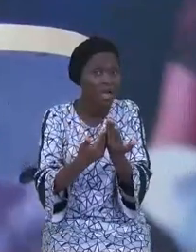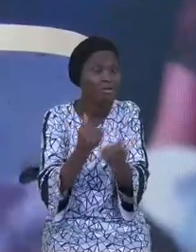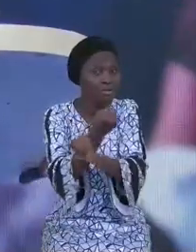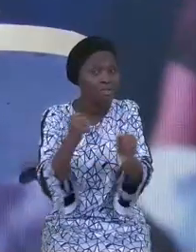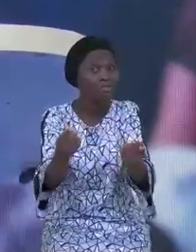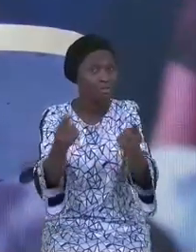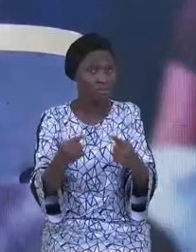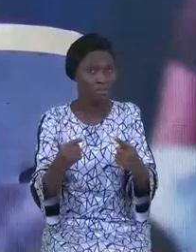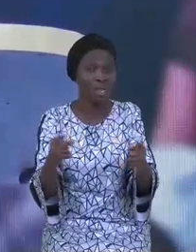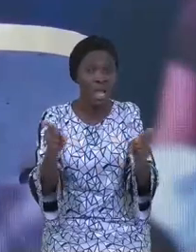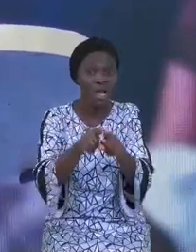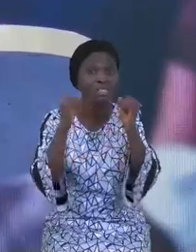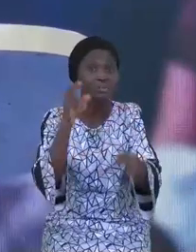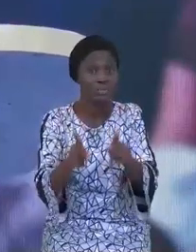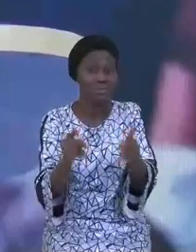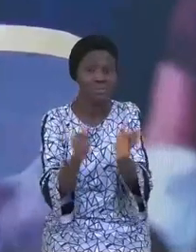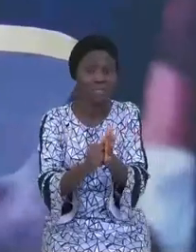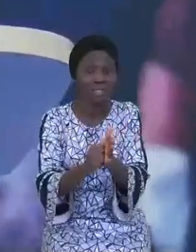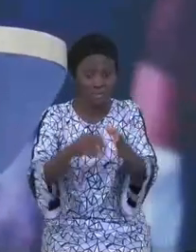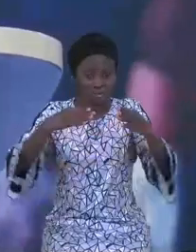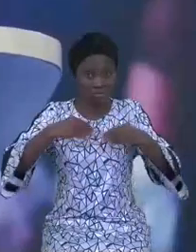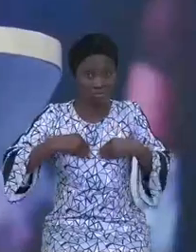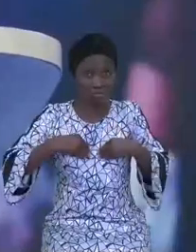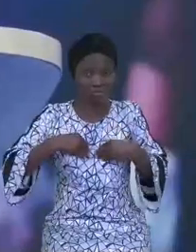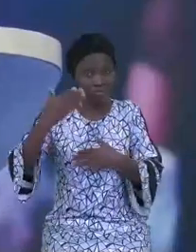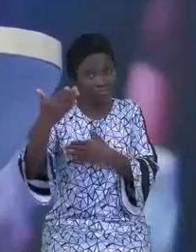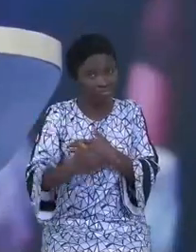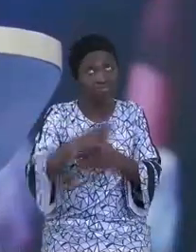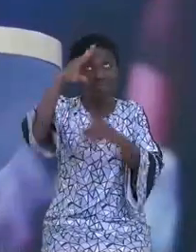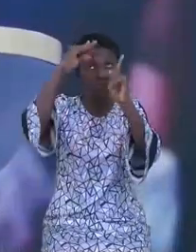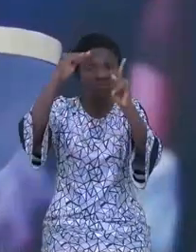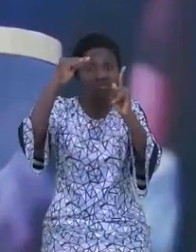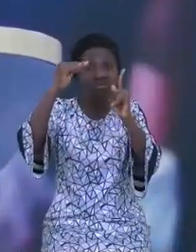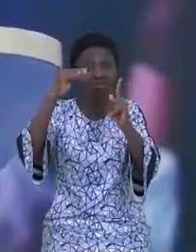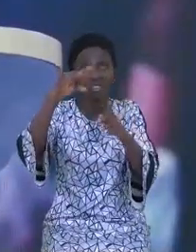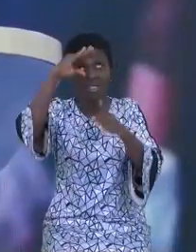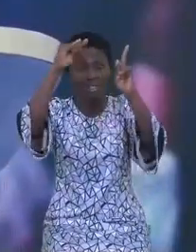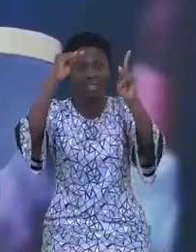Tous ceux qui l'ont reçu, il leur donne le pouvoir,